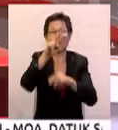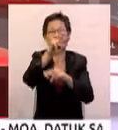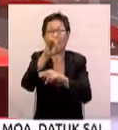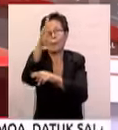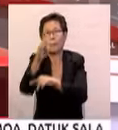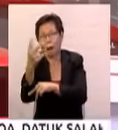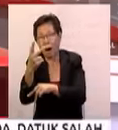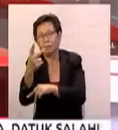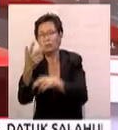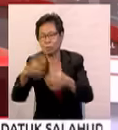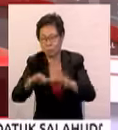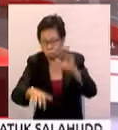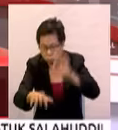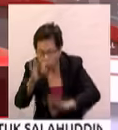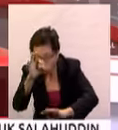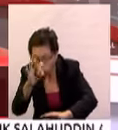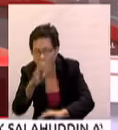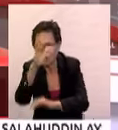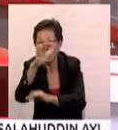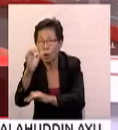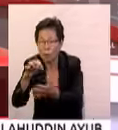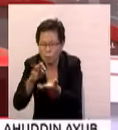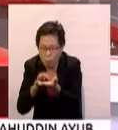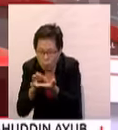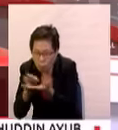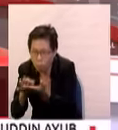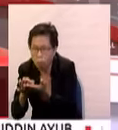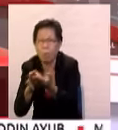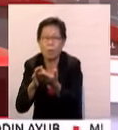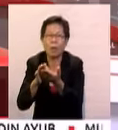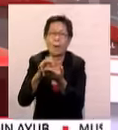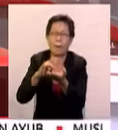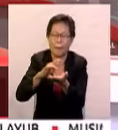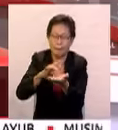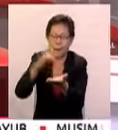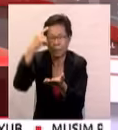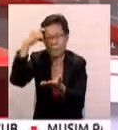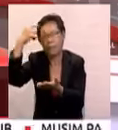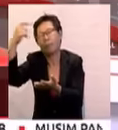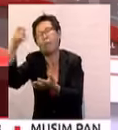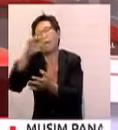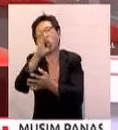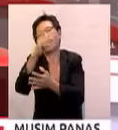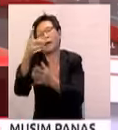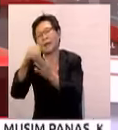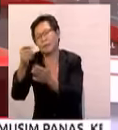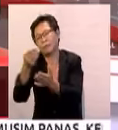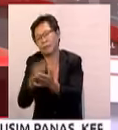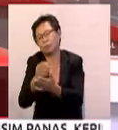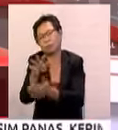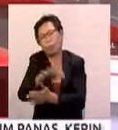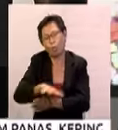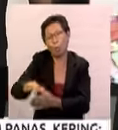lalu berjaya menemukan 500 biji pil ekstasi bernilai hampir RM8,000.